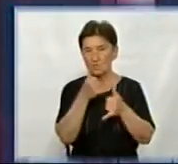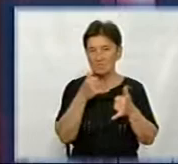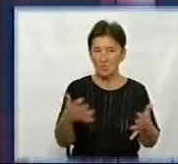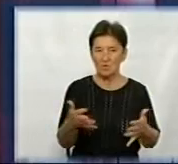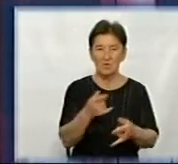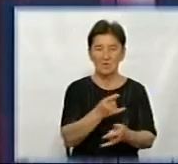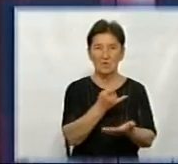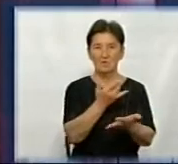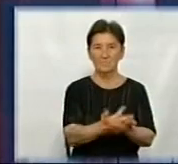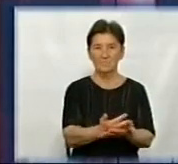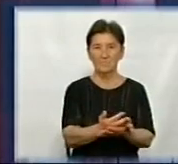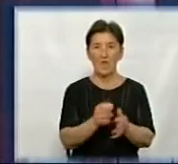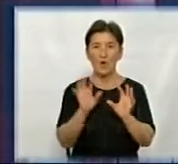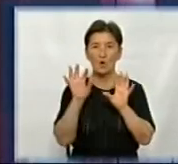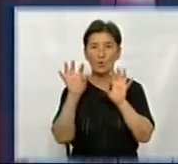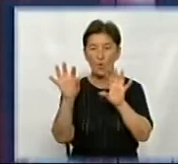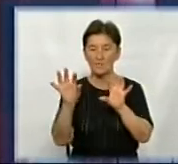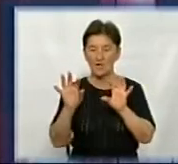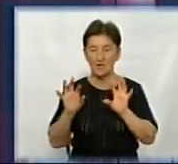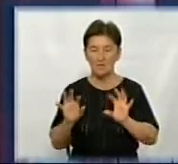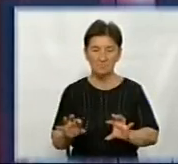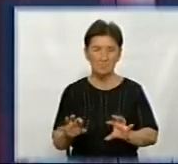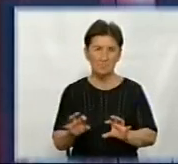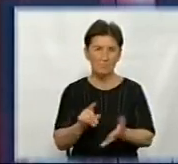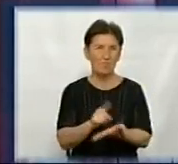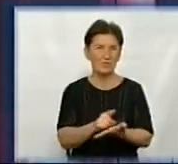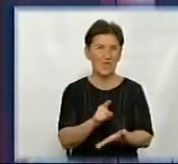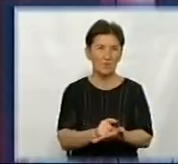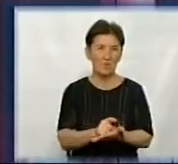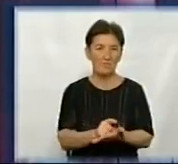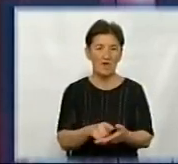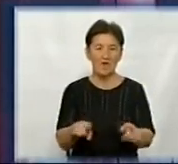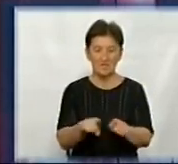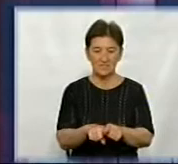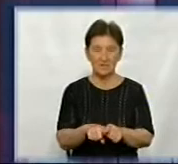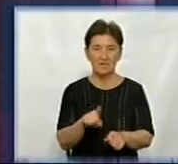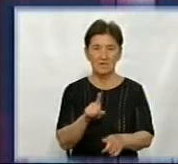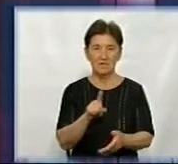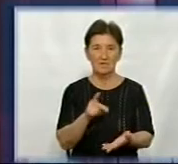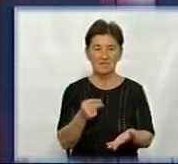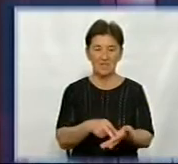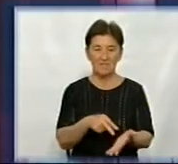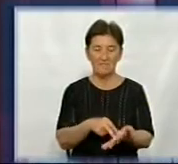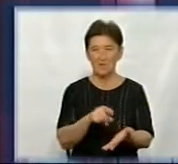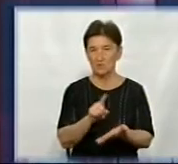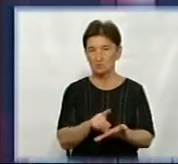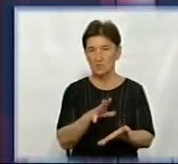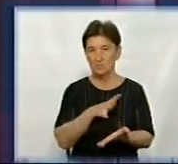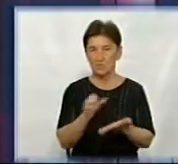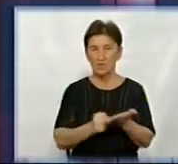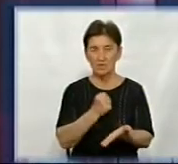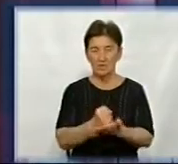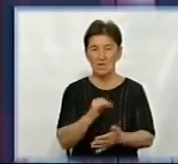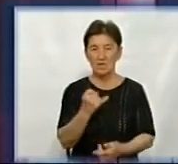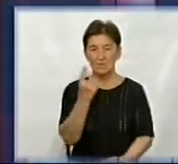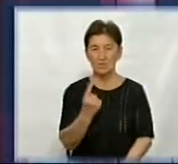вимога податкового кодексу, яка говорить, що така ставка має бути затверджена, має бути застосовуватися. І застосовуватися вона повинна з